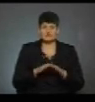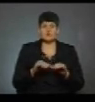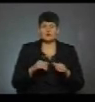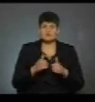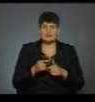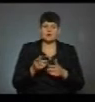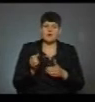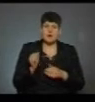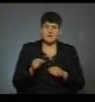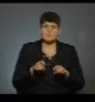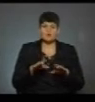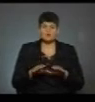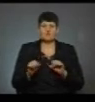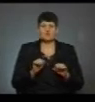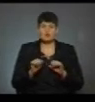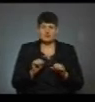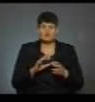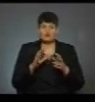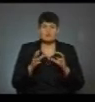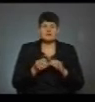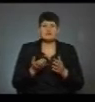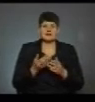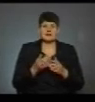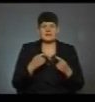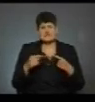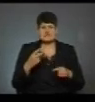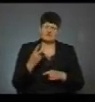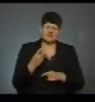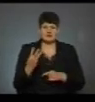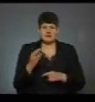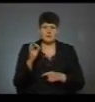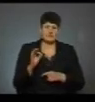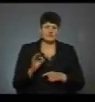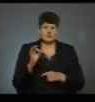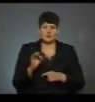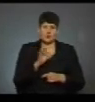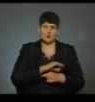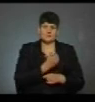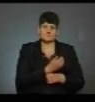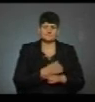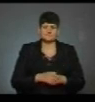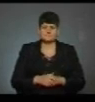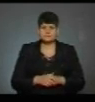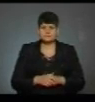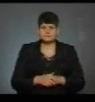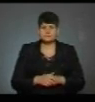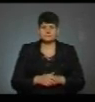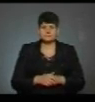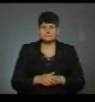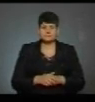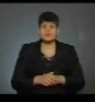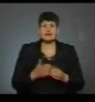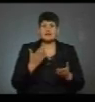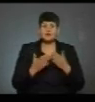постановою уряду, в принципі, яка різниця в 2-3% на користь нашу. Ну, все-таки, якщо